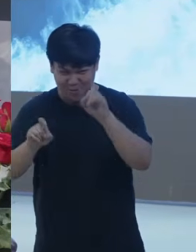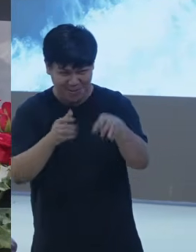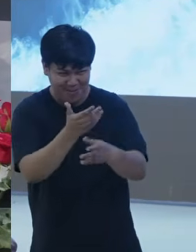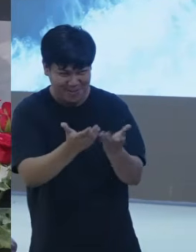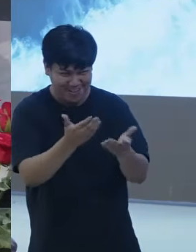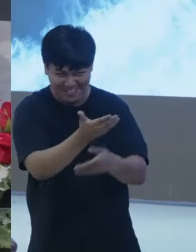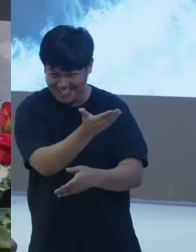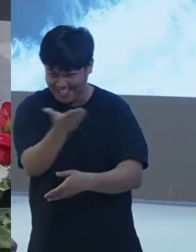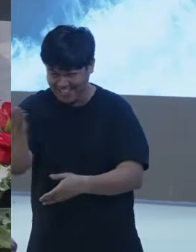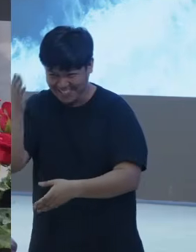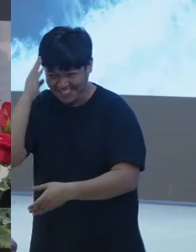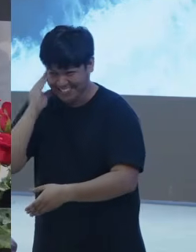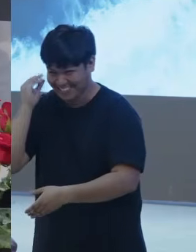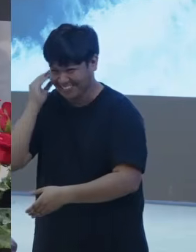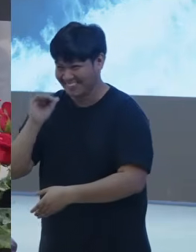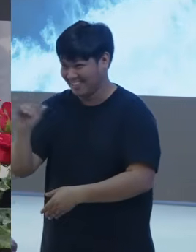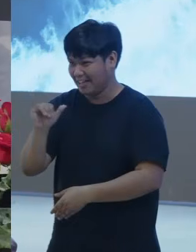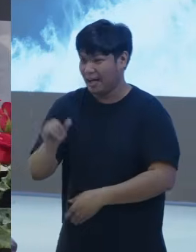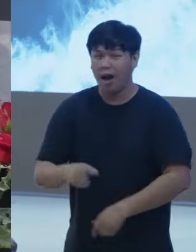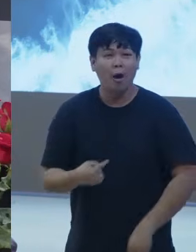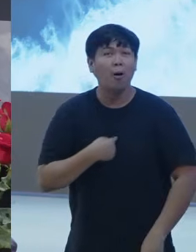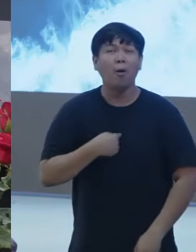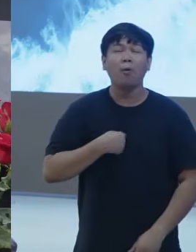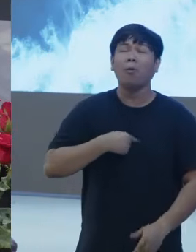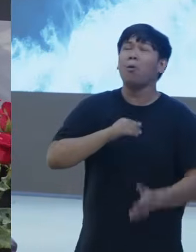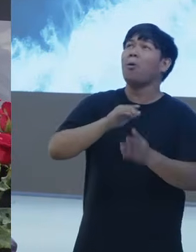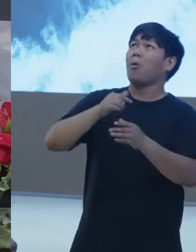Kasi pagka nababanggit yung makasalanan,